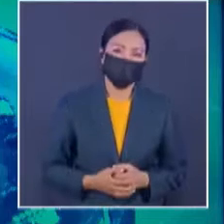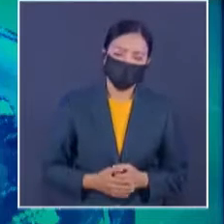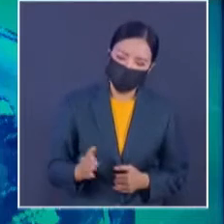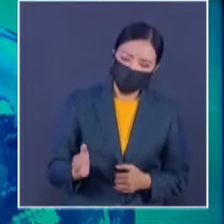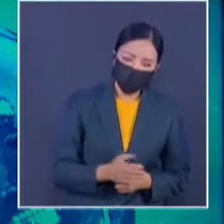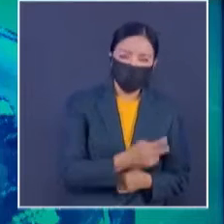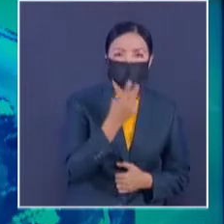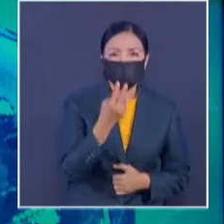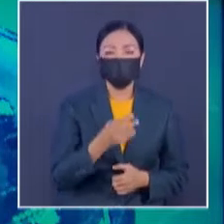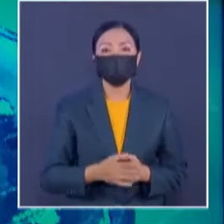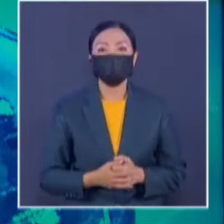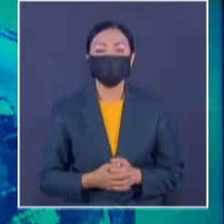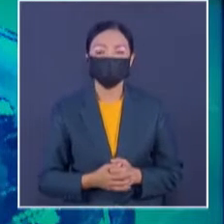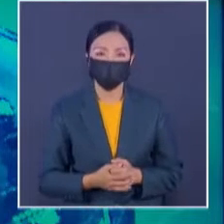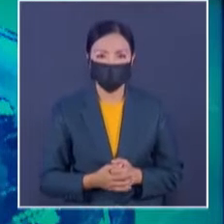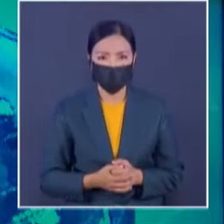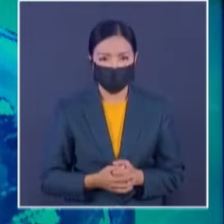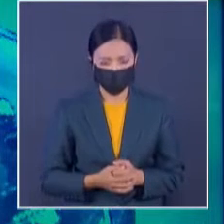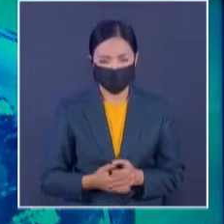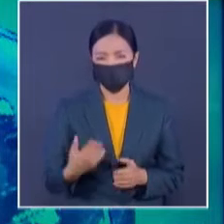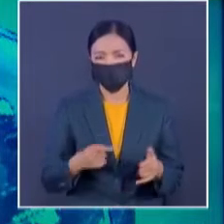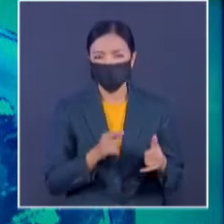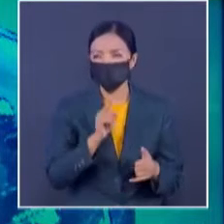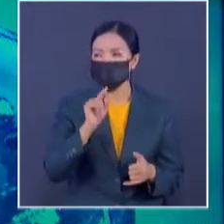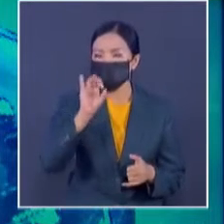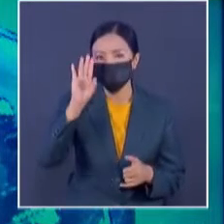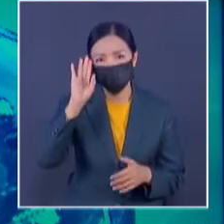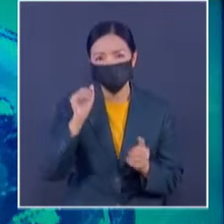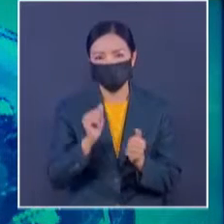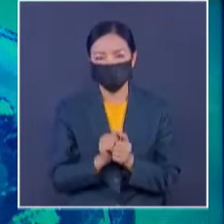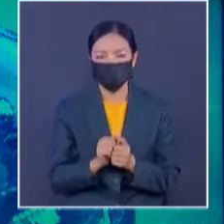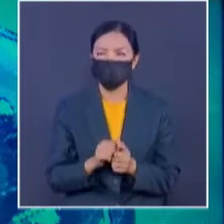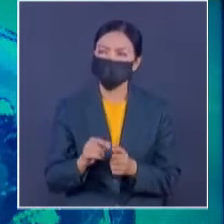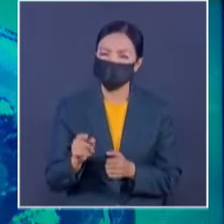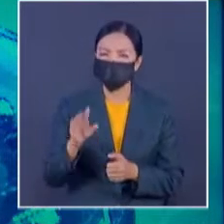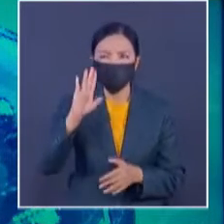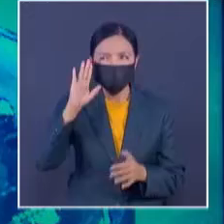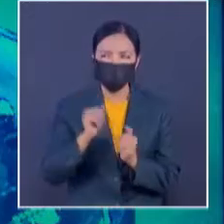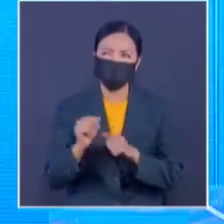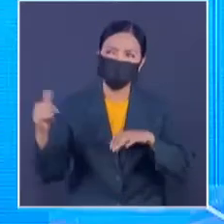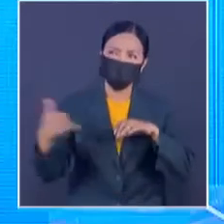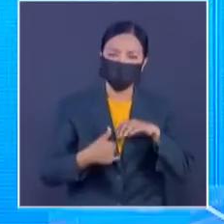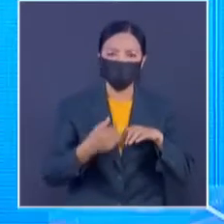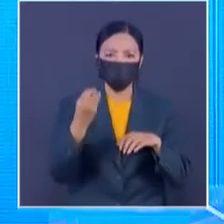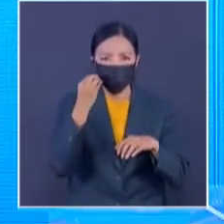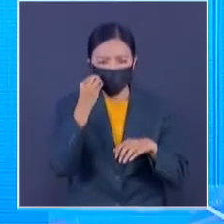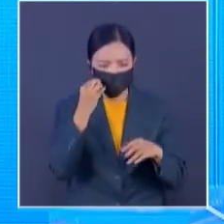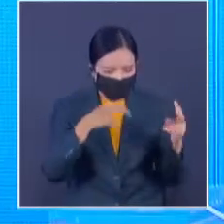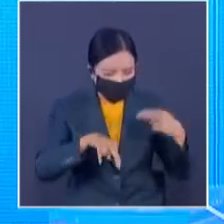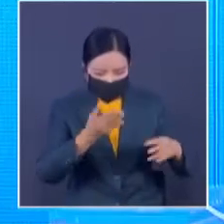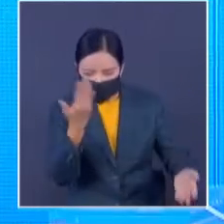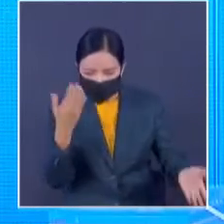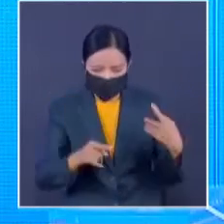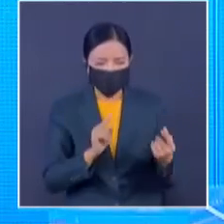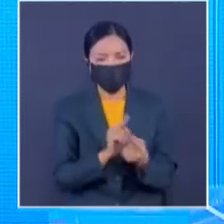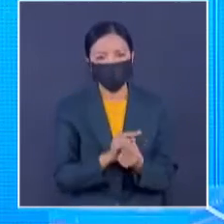ไปดูกันต่ออีกเรื่องนึงครับเรื่องของผู้เสียหายเข้าร้องเรียนว่าตำรวจเนี่ยไปบุกตรวจค้นที่บ้านตรวจค้นที่บ้านไม่เจอสิ่งเสพติดไม่เจอ